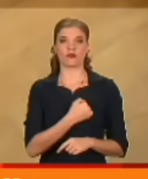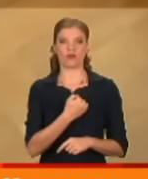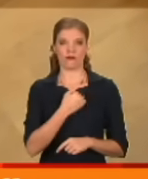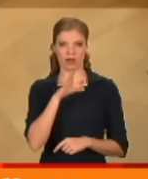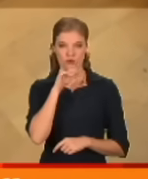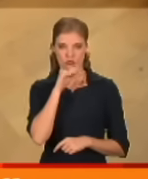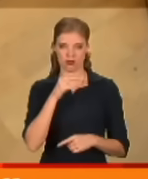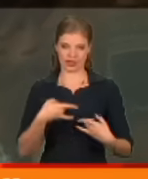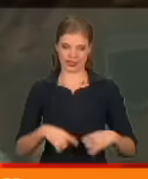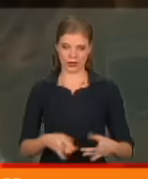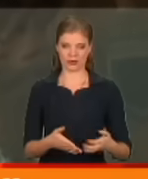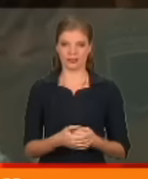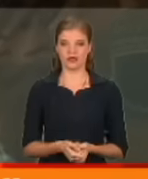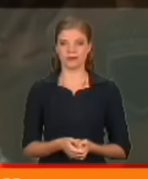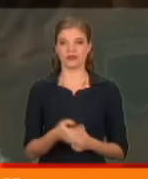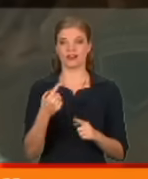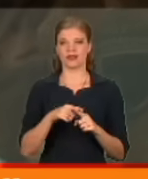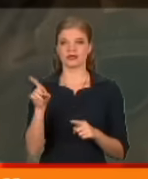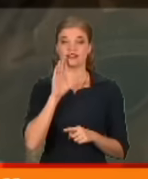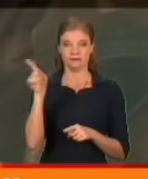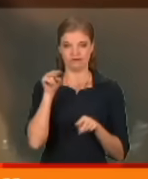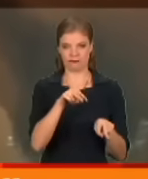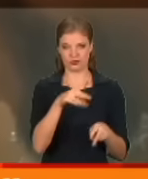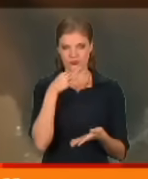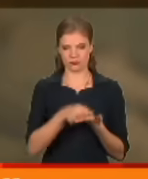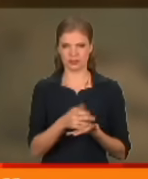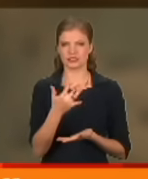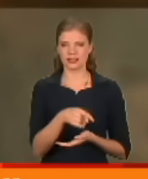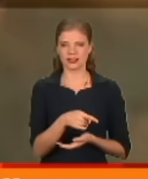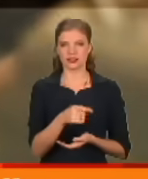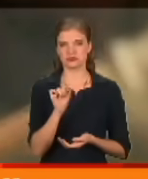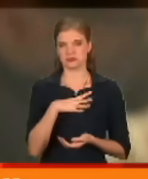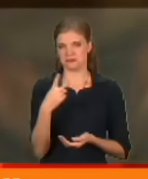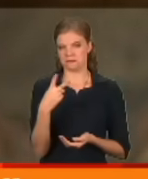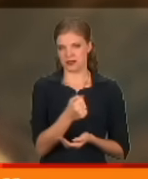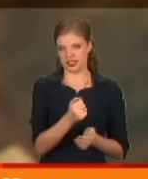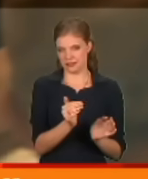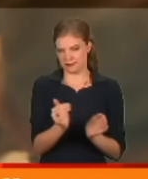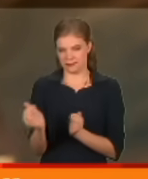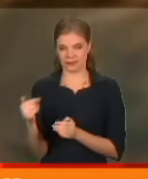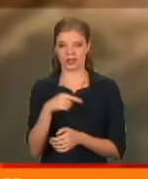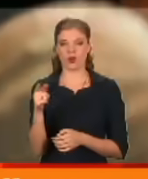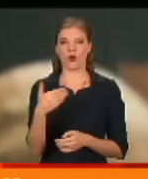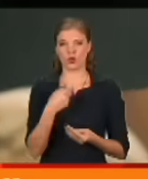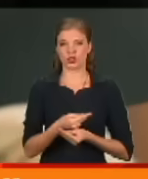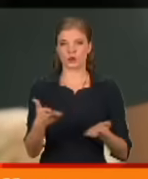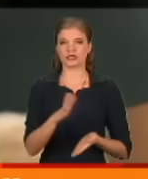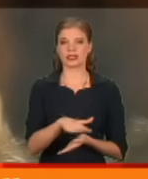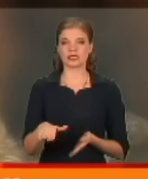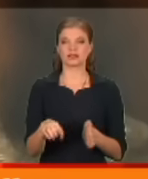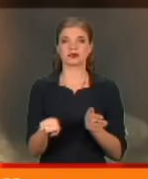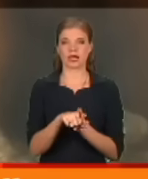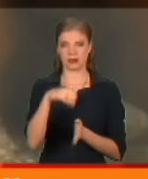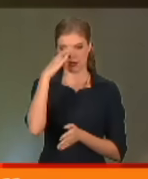собака народила. Це Аліна за них відповідає. Це скільки їм? Може, 2 тижні. Аліна хотіла роздати дітям